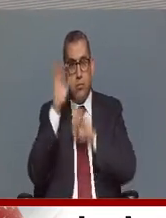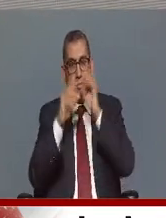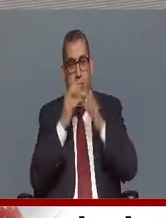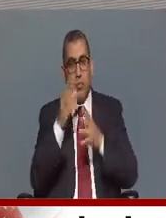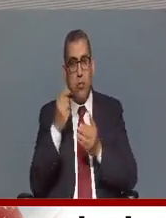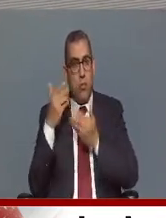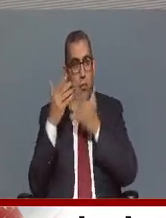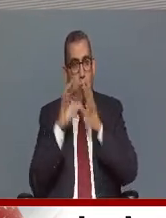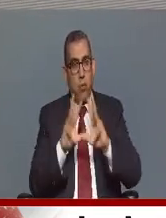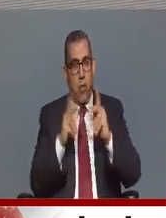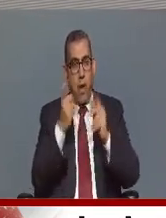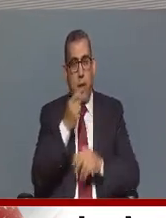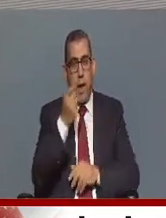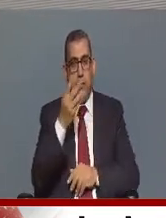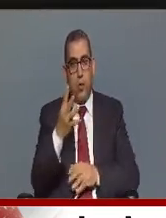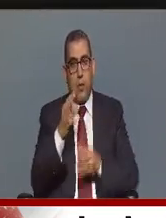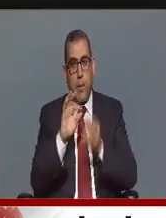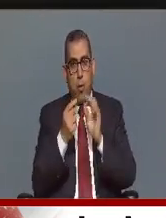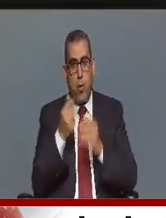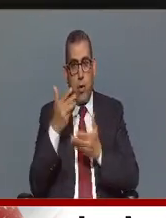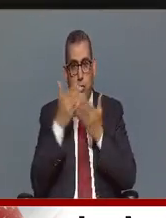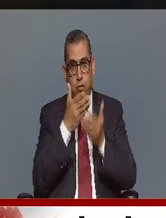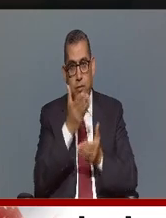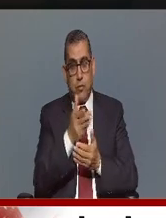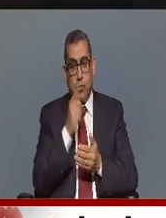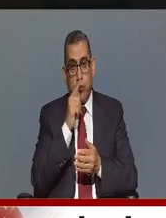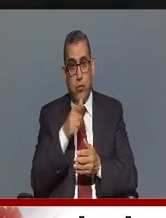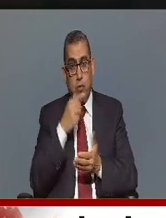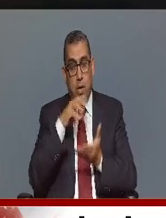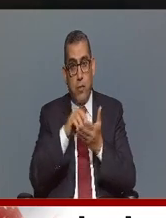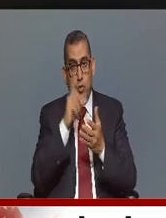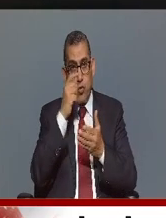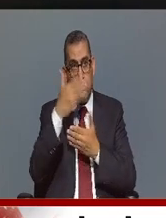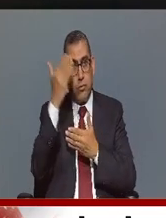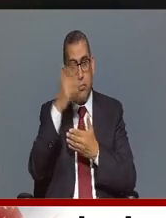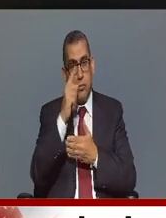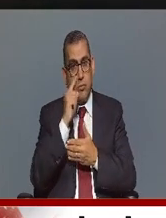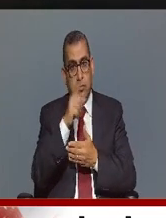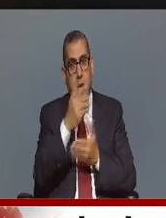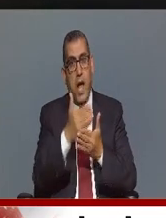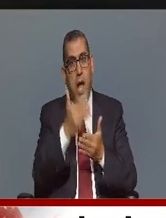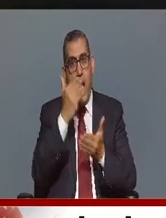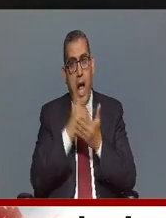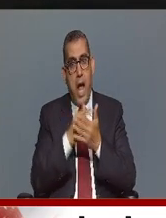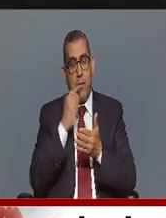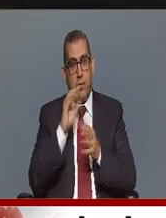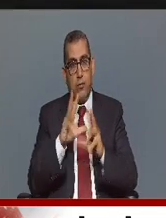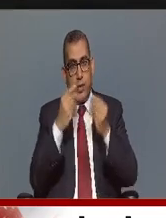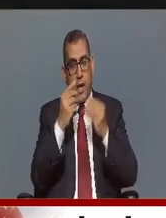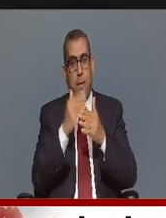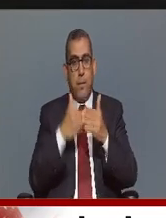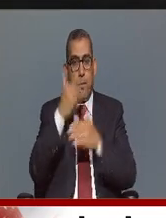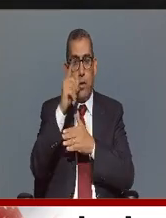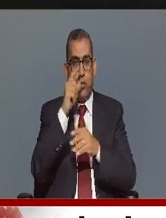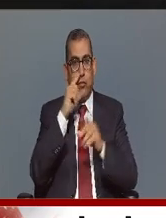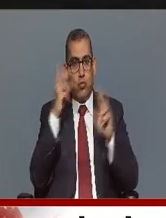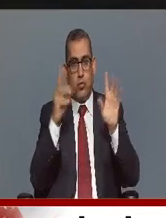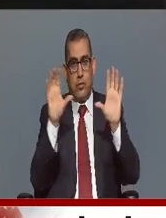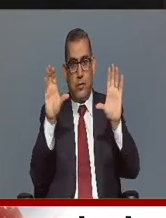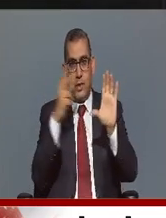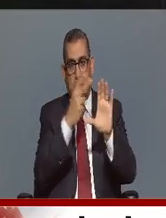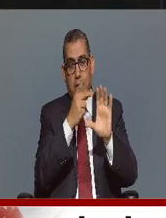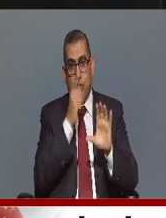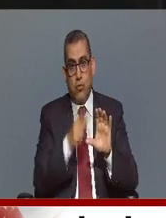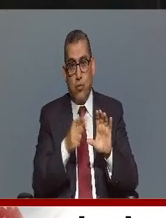بتكلفة 45 مليون جنيه. وهذه الصور طبعا قبل التطوير وبعد التطوير. وده